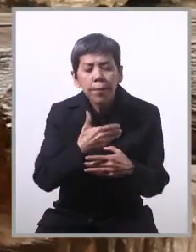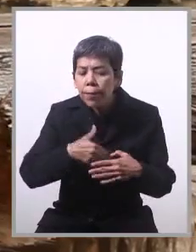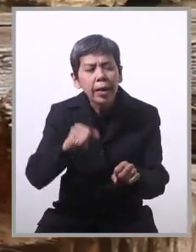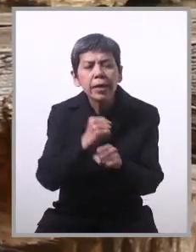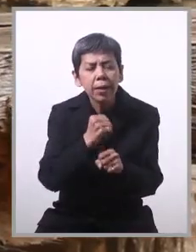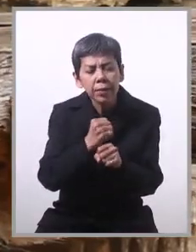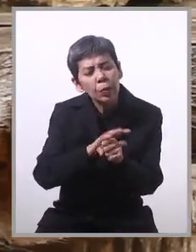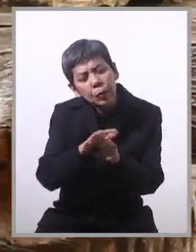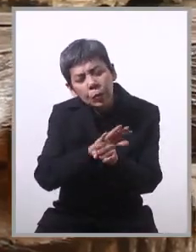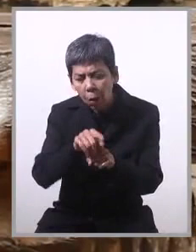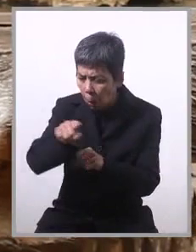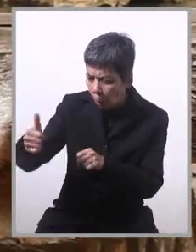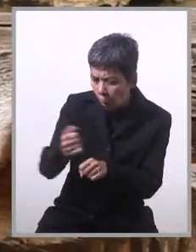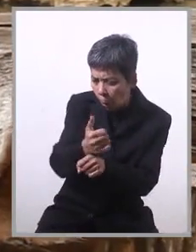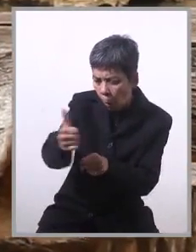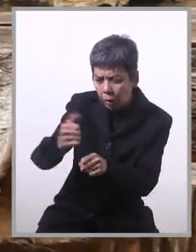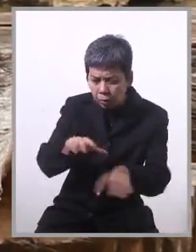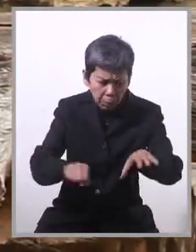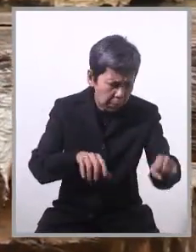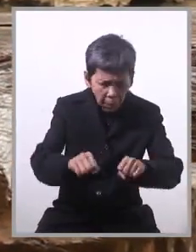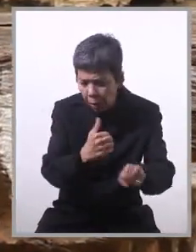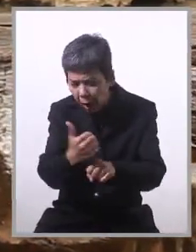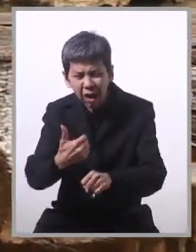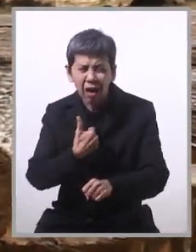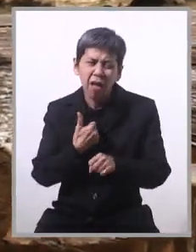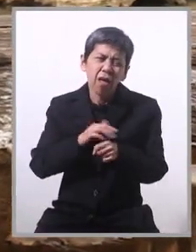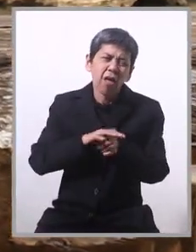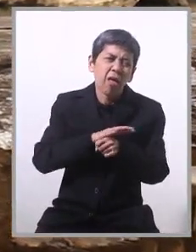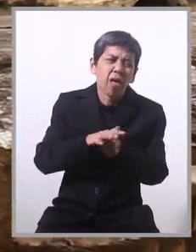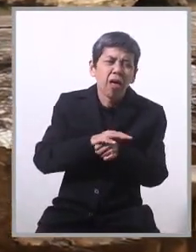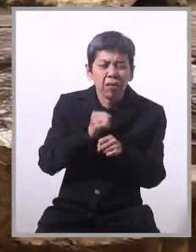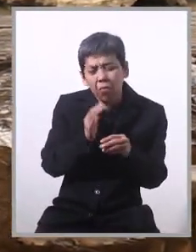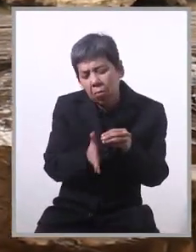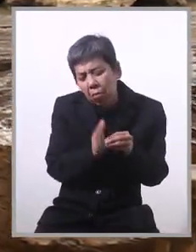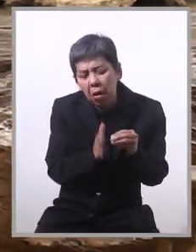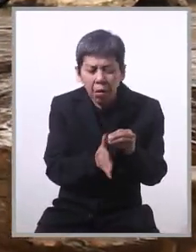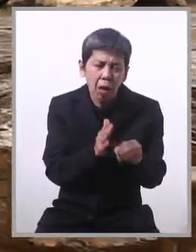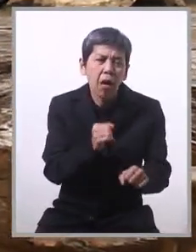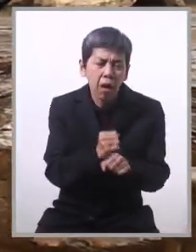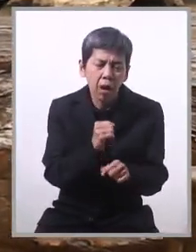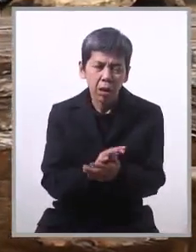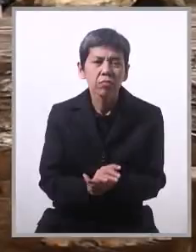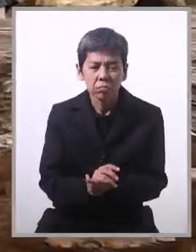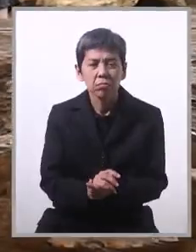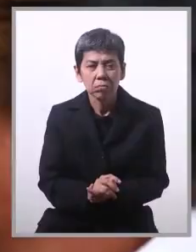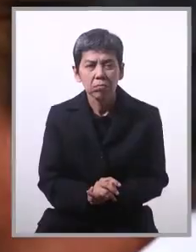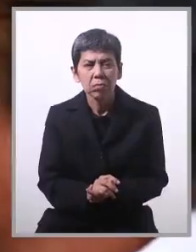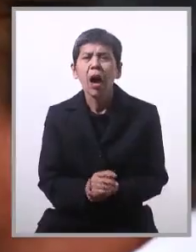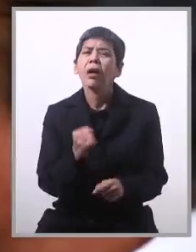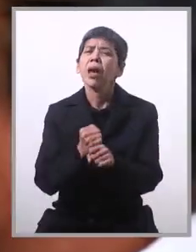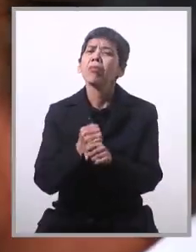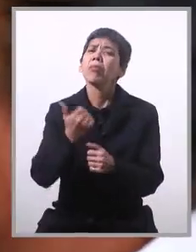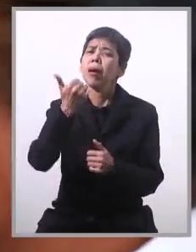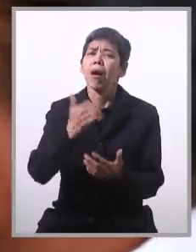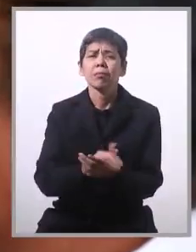บมันไม่ค่อยเต็มที่เหมือนคนอื่นยิบจับทำอย่างอื่นสูงๆได้อะไรผมก็ทำพวกหั่นผักได้ครับหั่นพวกผัก เธอก็ทำสูงๆได้ใช่ไ